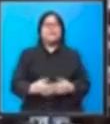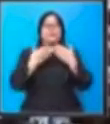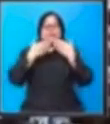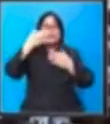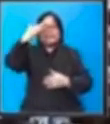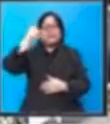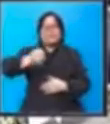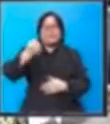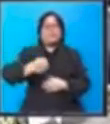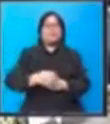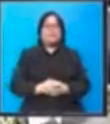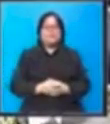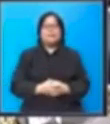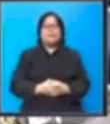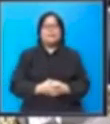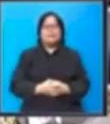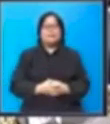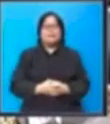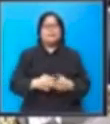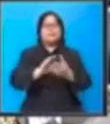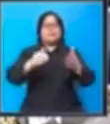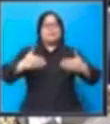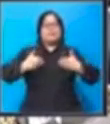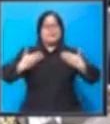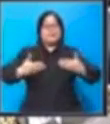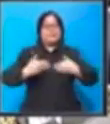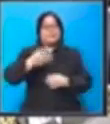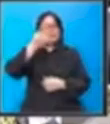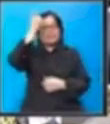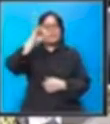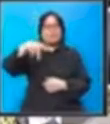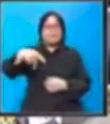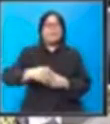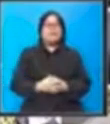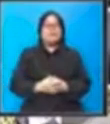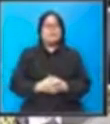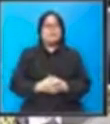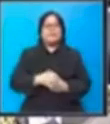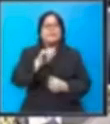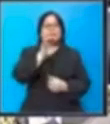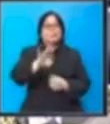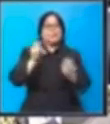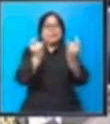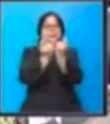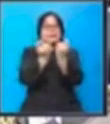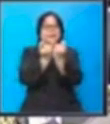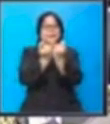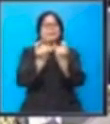Bismillahirrahmanirrahim. Assalamualaikum warahmatullahi wabarakatuh. Salam sejahtera. Datuk Timbalan di Petua yang berhormat